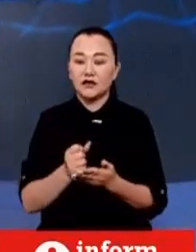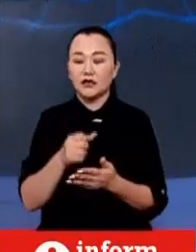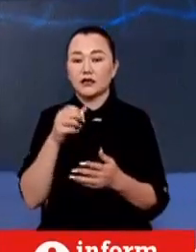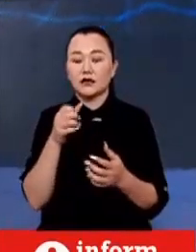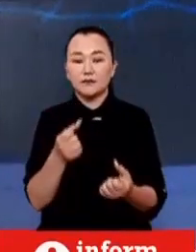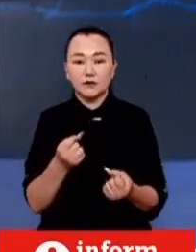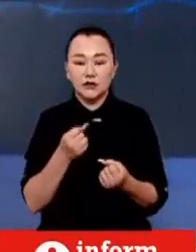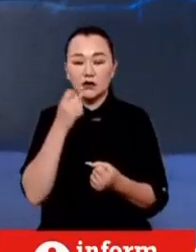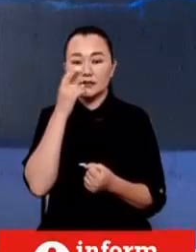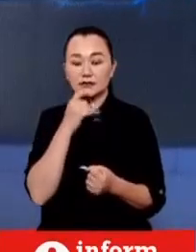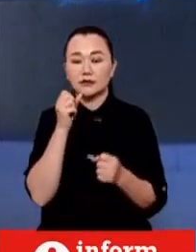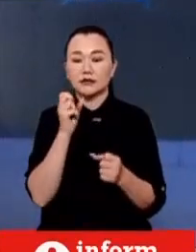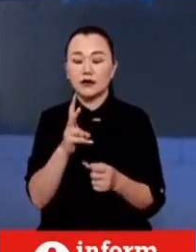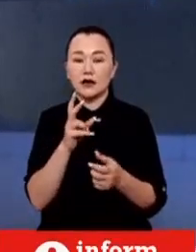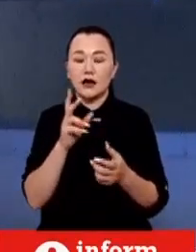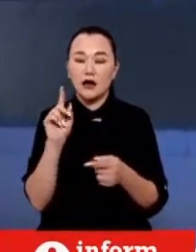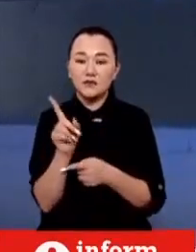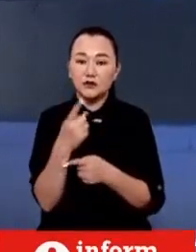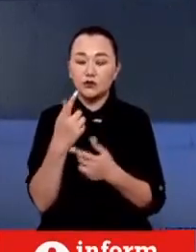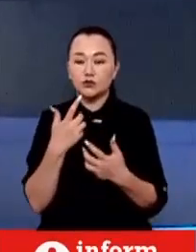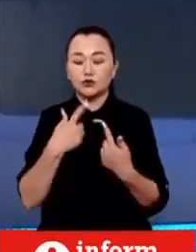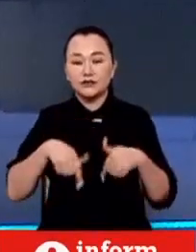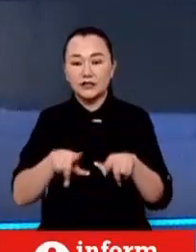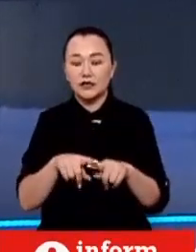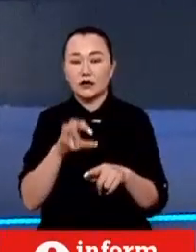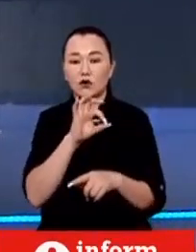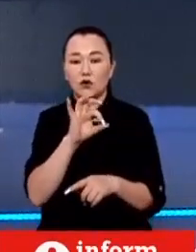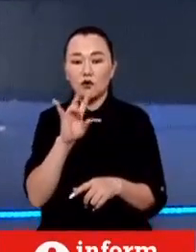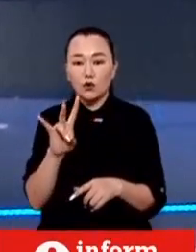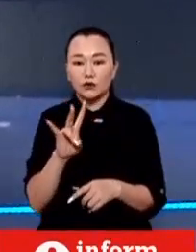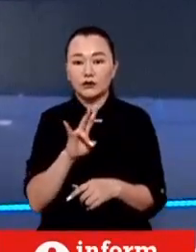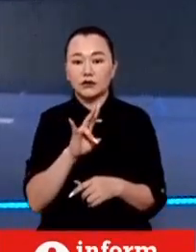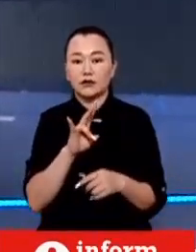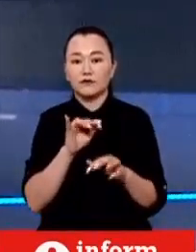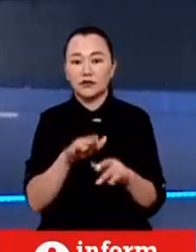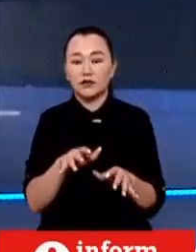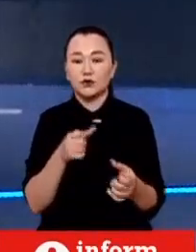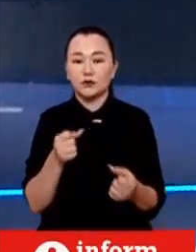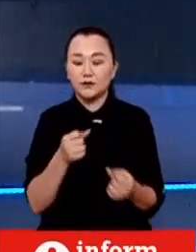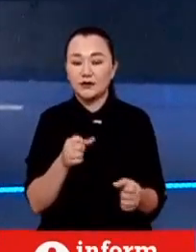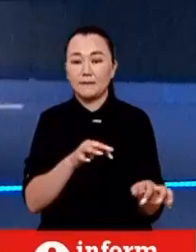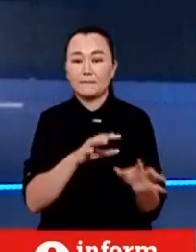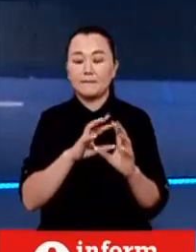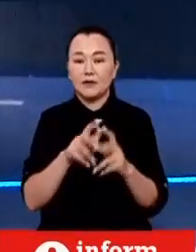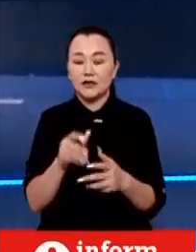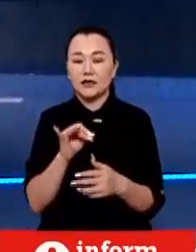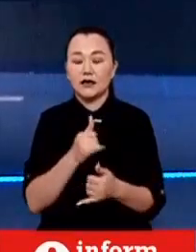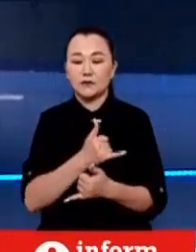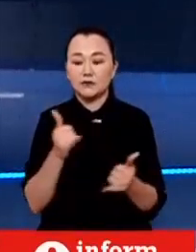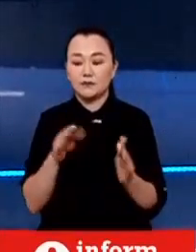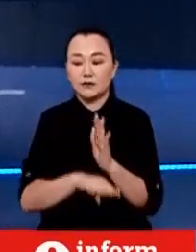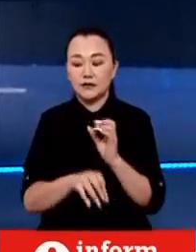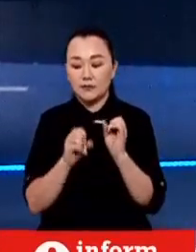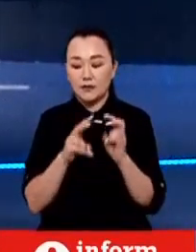приверженность Казахстана к объединению усилий с Организацией Объединенных Наций в деле укрепления мира и обеспечения